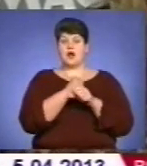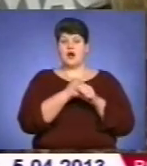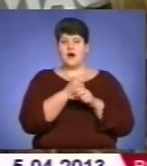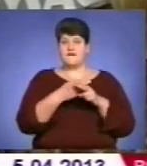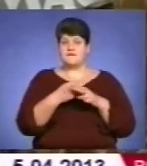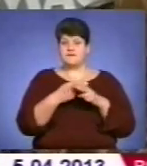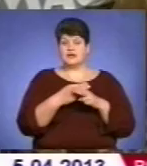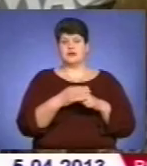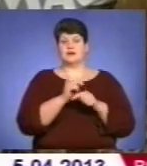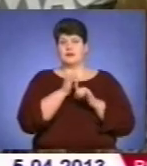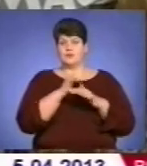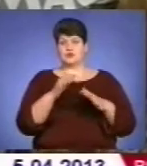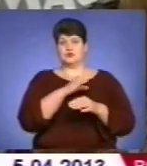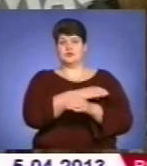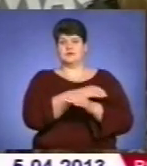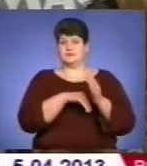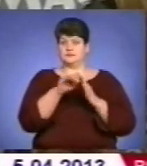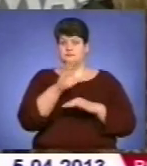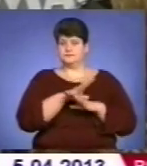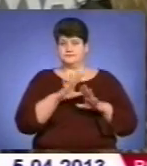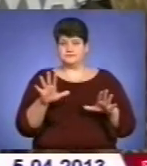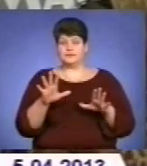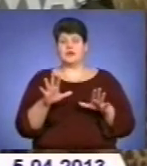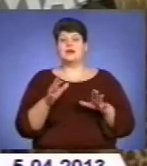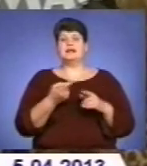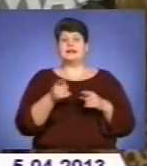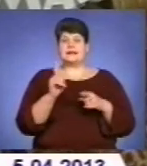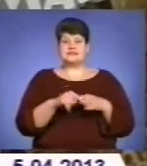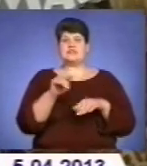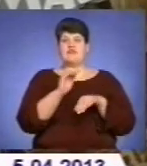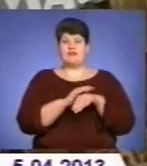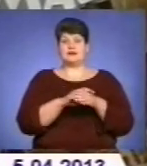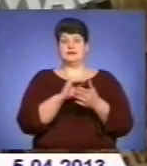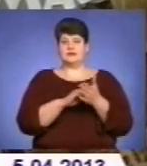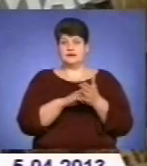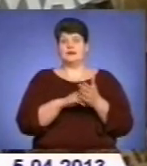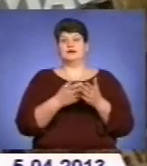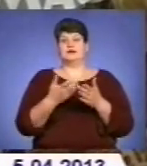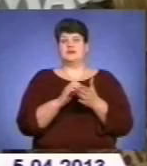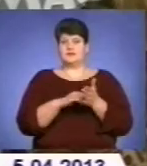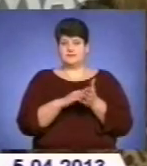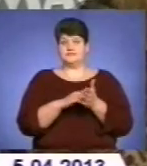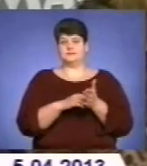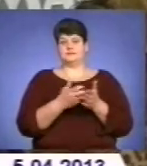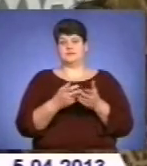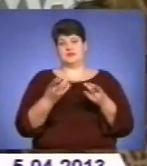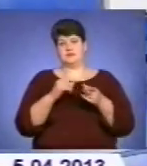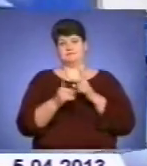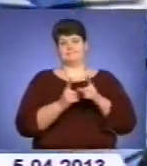викликає підвищення артеріального тиску. Тобто от на ці фактори ризику якраз треба і на ці фактори модифікувати.